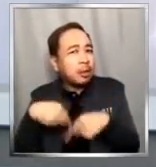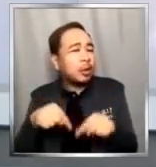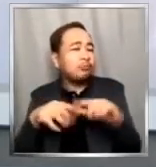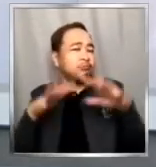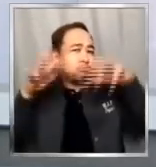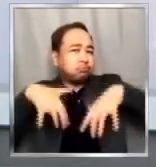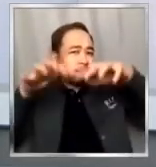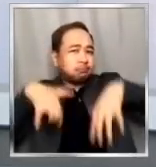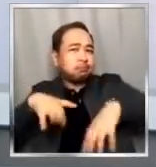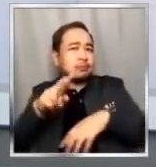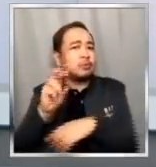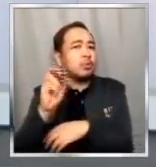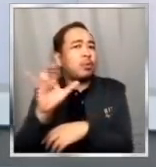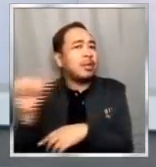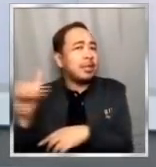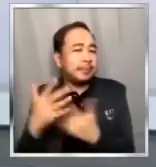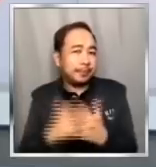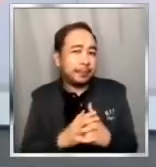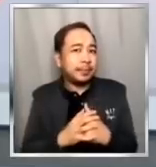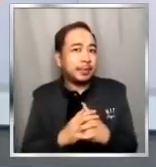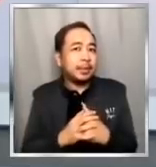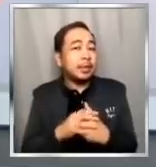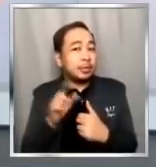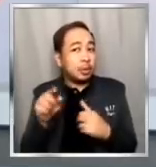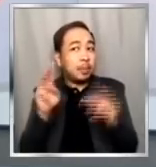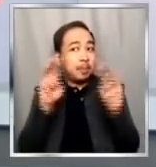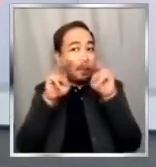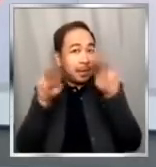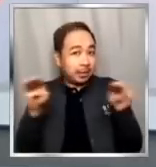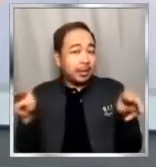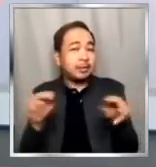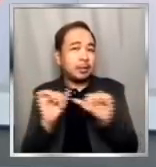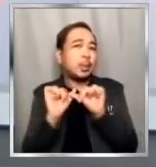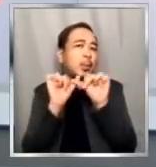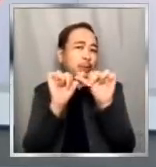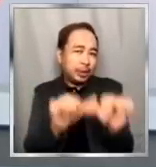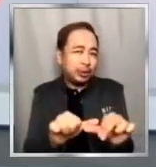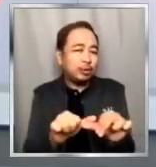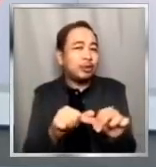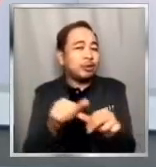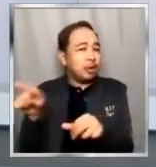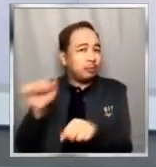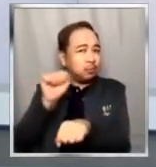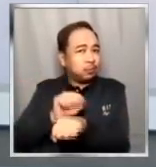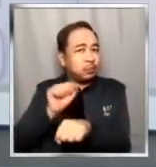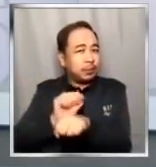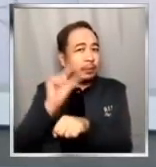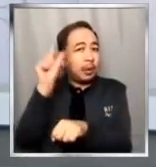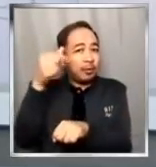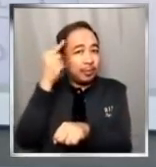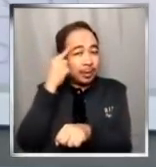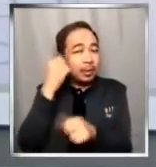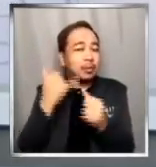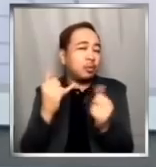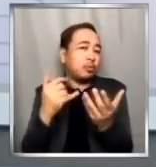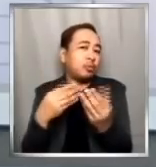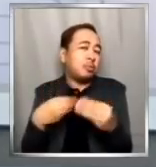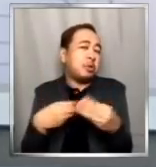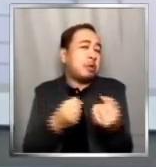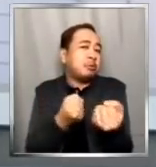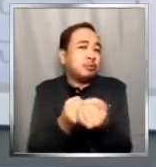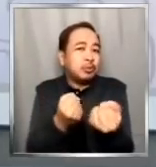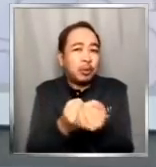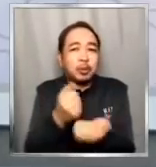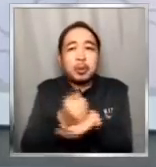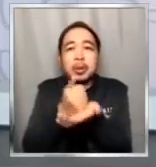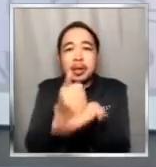Roy. Pagtitiyak ng Malacañang, tuloy-tuloy ang pagtatrabaho ng gobyerno para makapaghatid ng tulong sa mga sinalanta ng